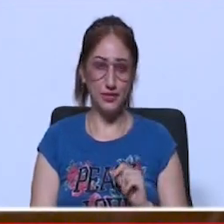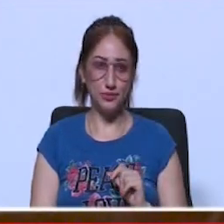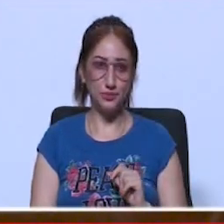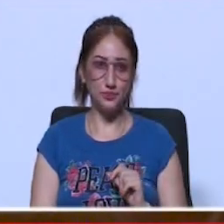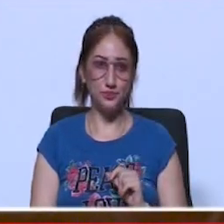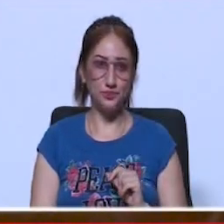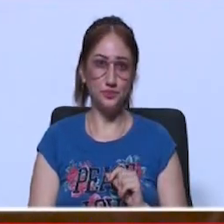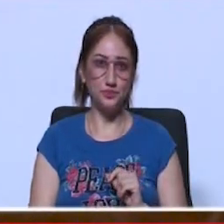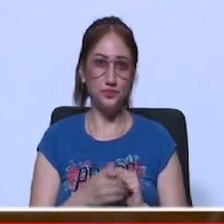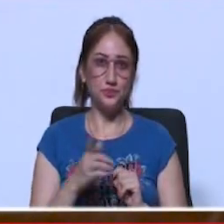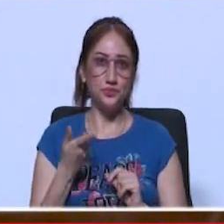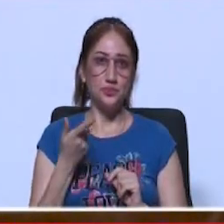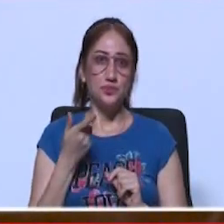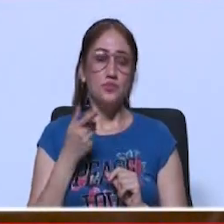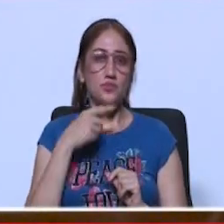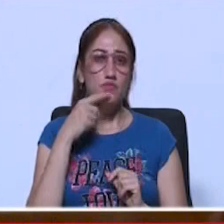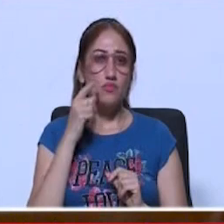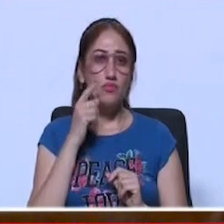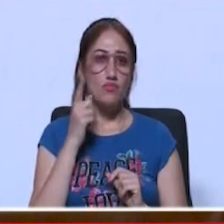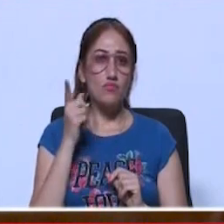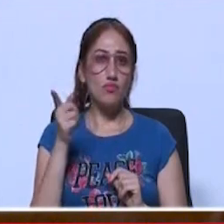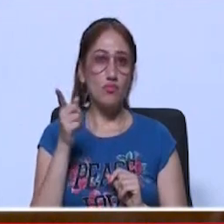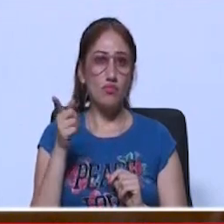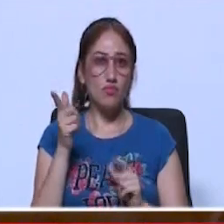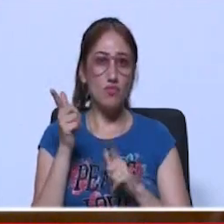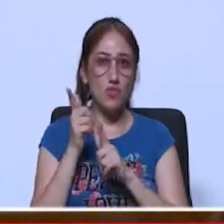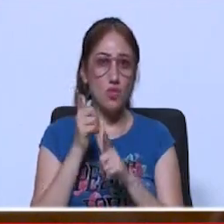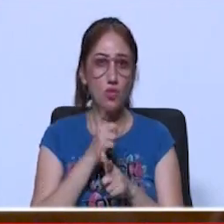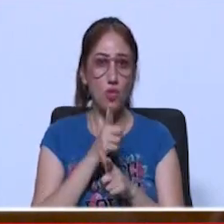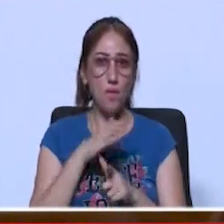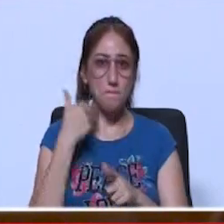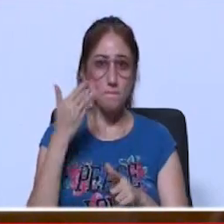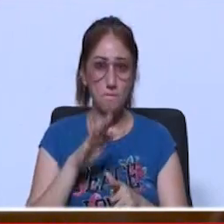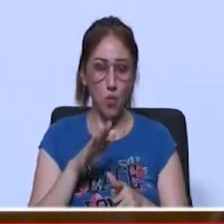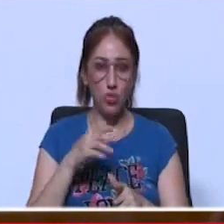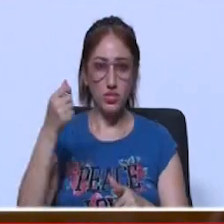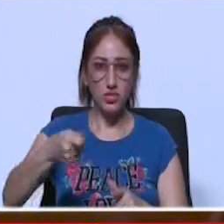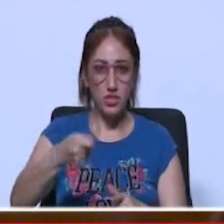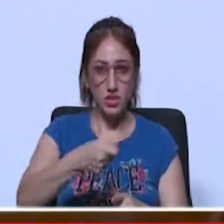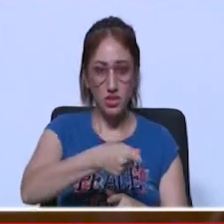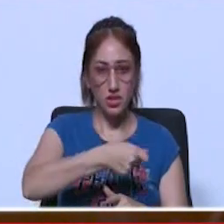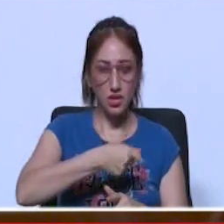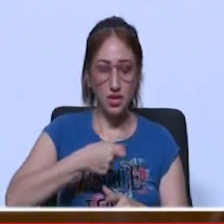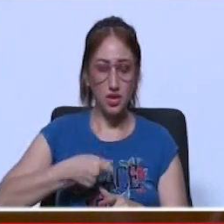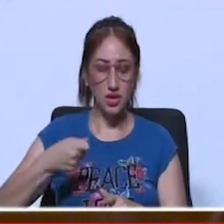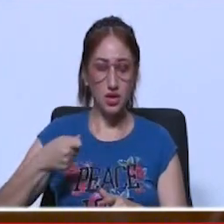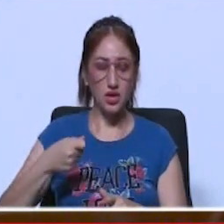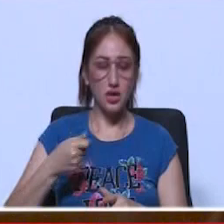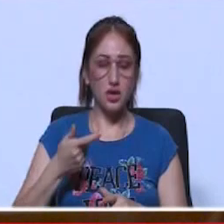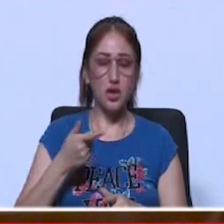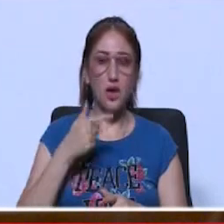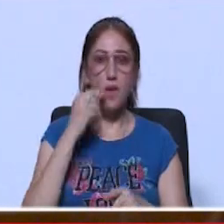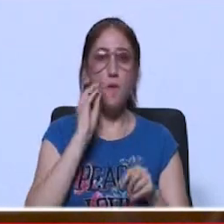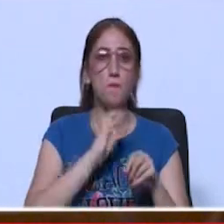او بمعنى ادق يعني ان هو كان عاوز جنازته او كما قيل ان هو اوصى